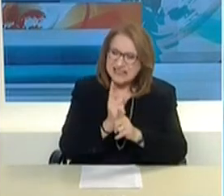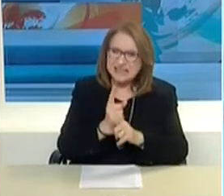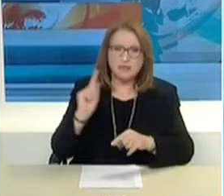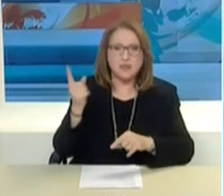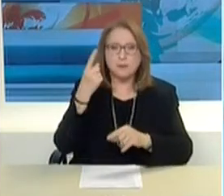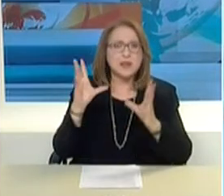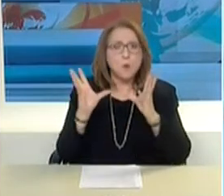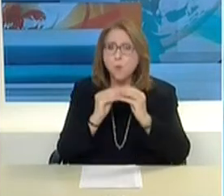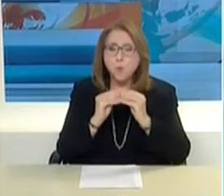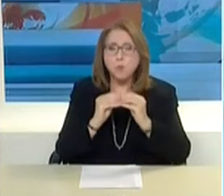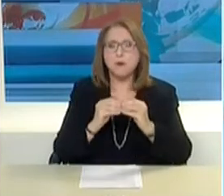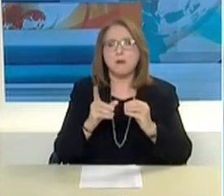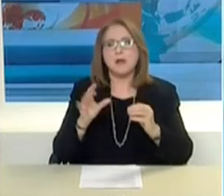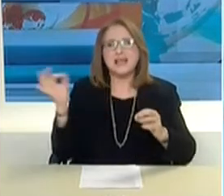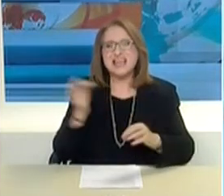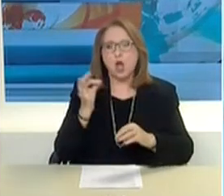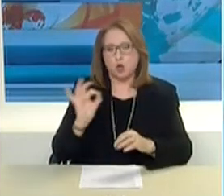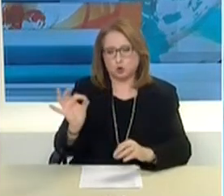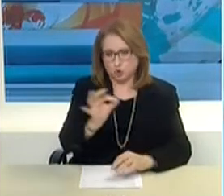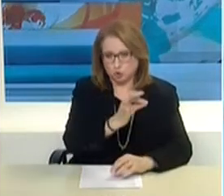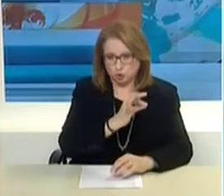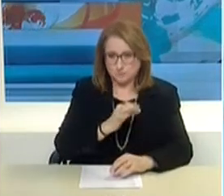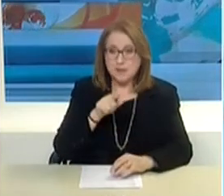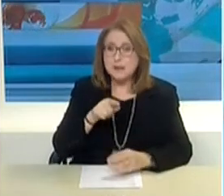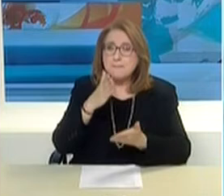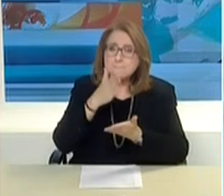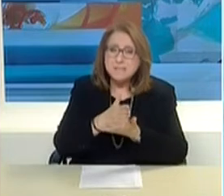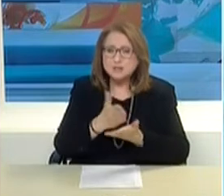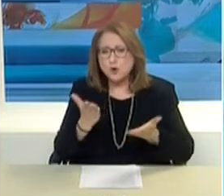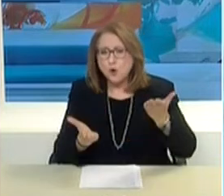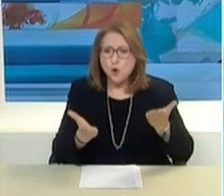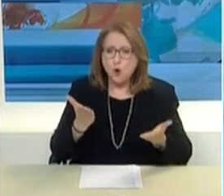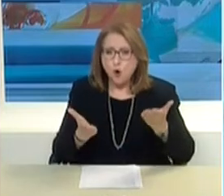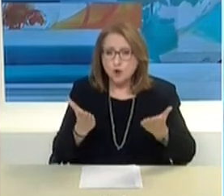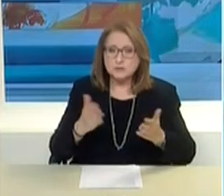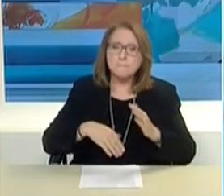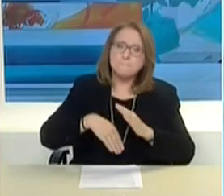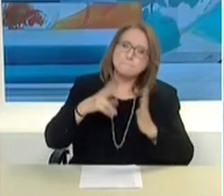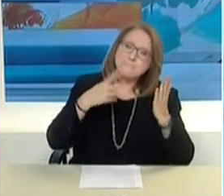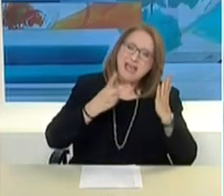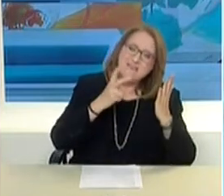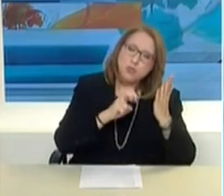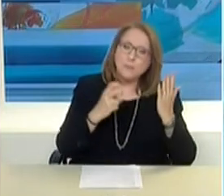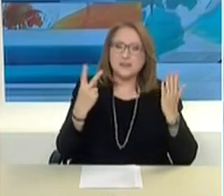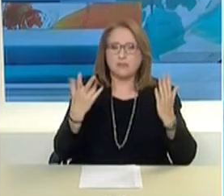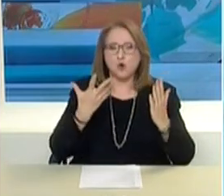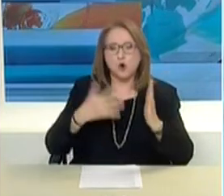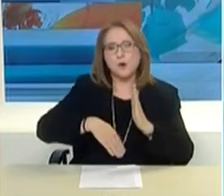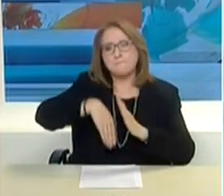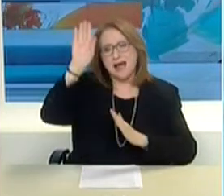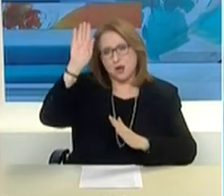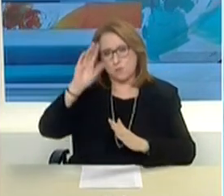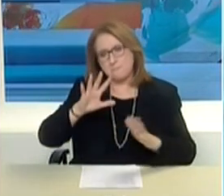Ο μέσος όρος ηλικίας των διασωληνωμένων συμπολιτών μας έχει ξεπεράσει πλέον τα 72 έτη.